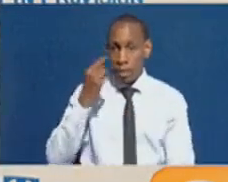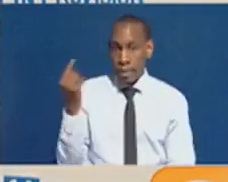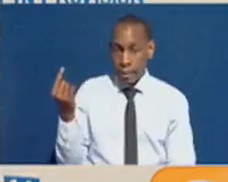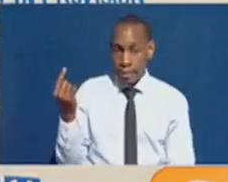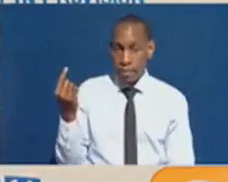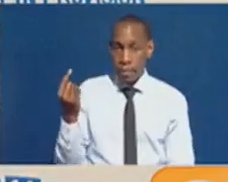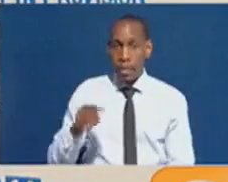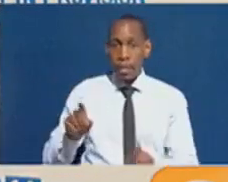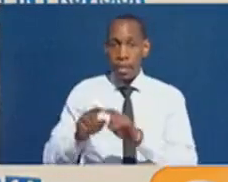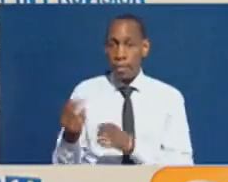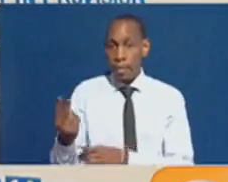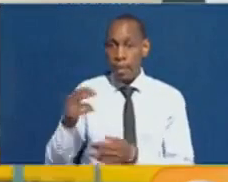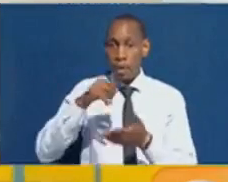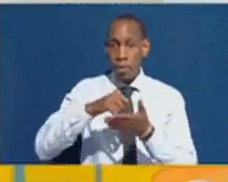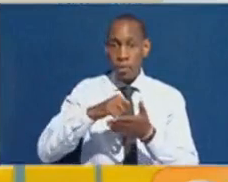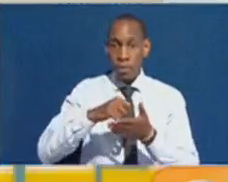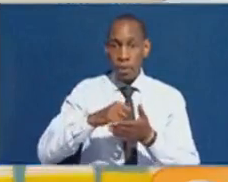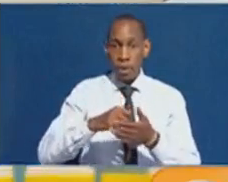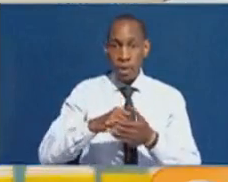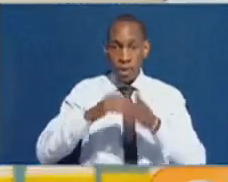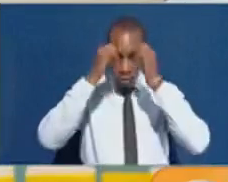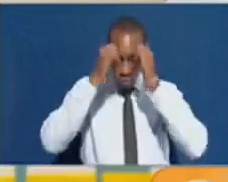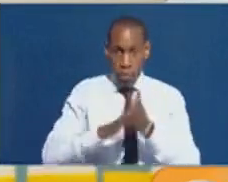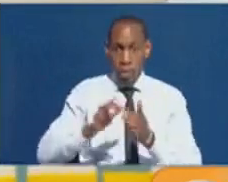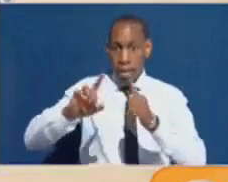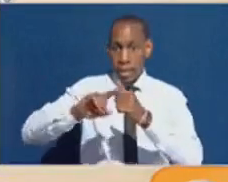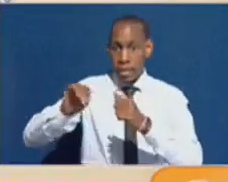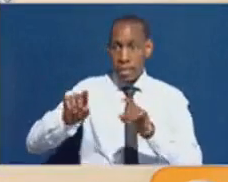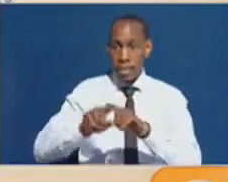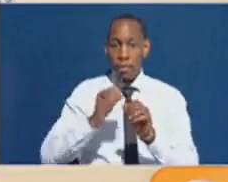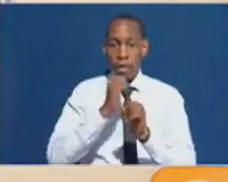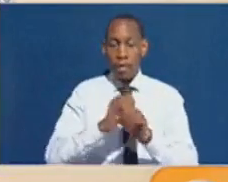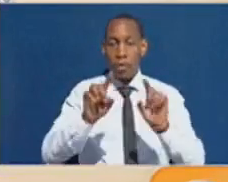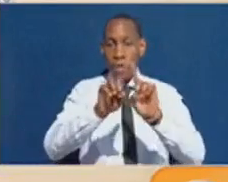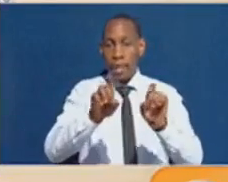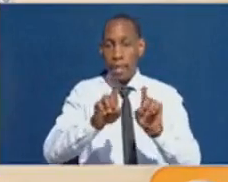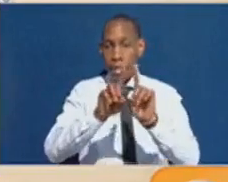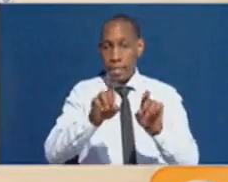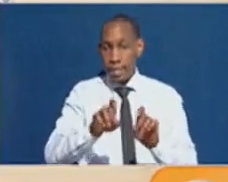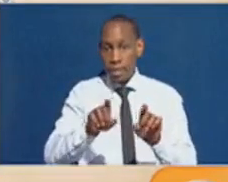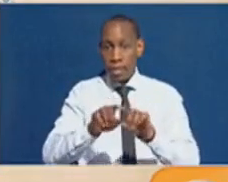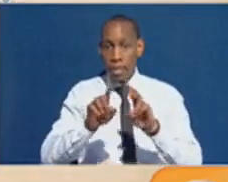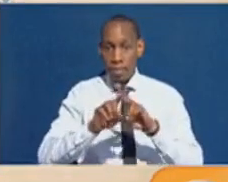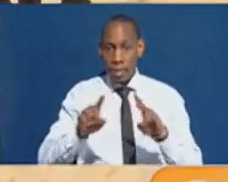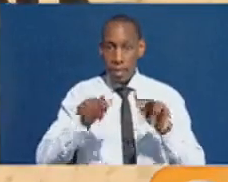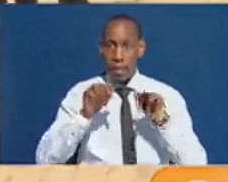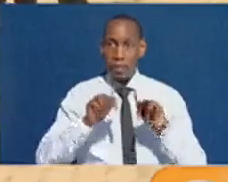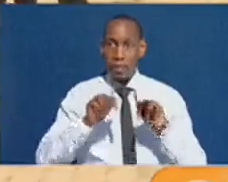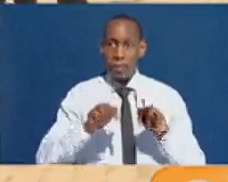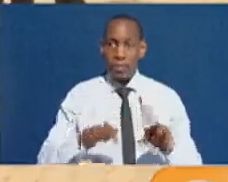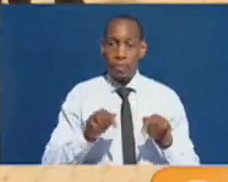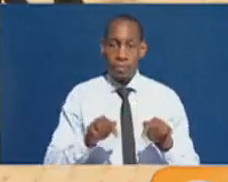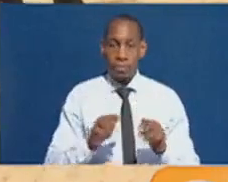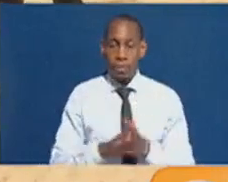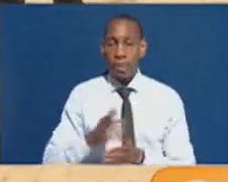Academy, na walikuwa miongoni mwa watahiniwa 60 ambao wangefanya mtihani wao ulioanza leo.